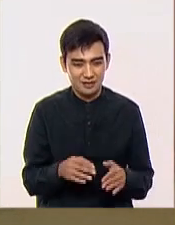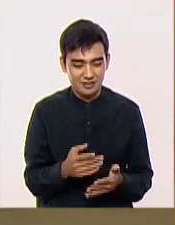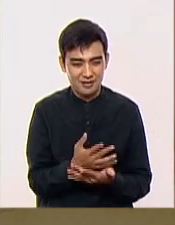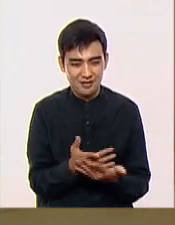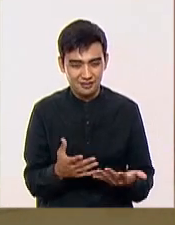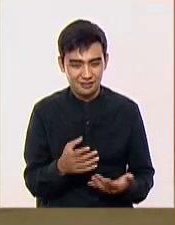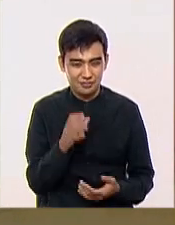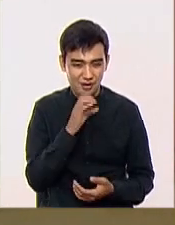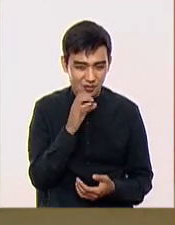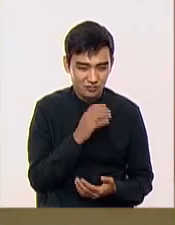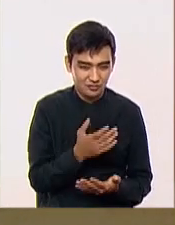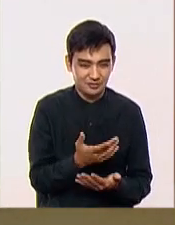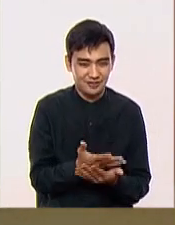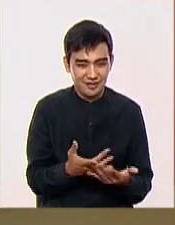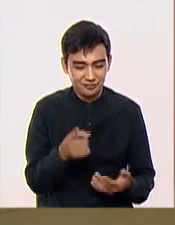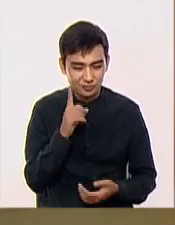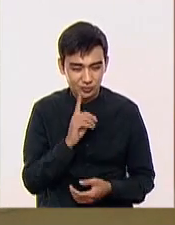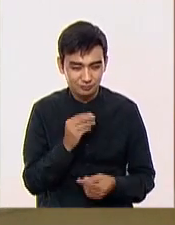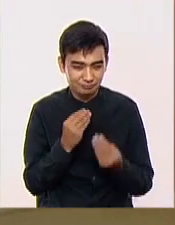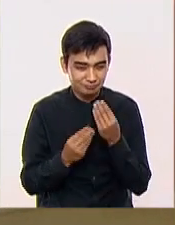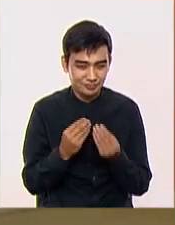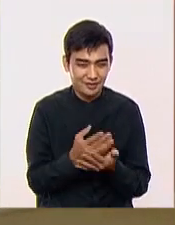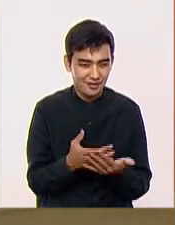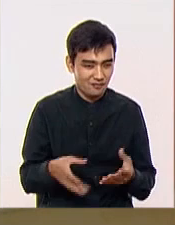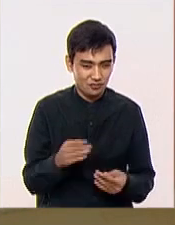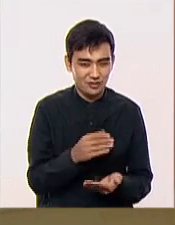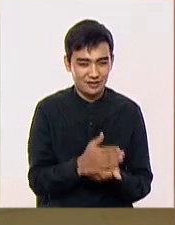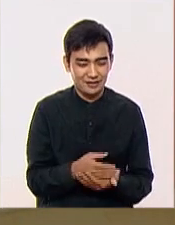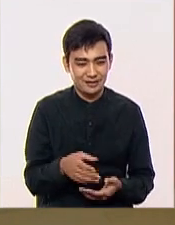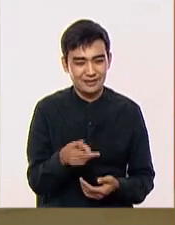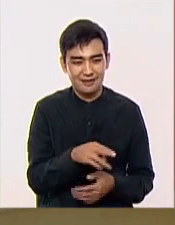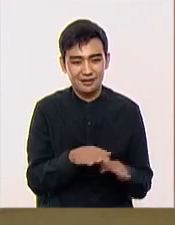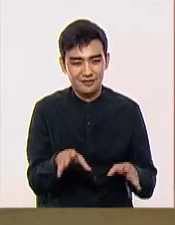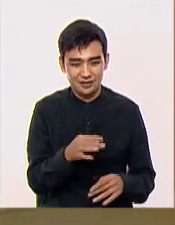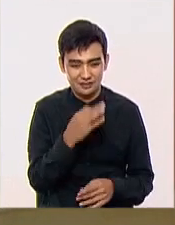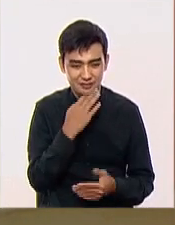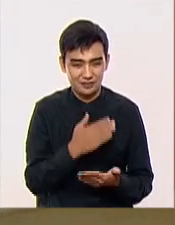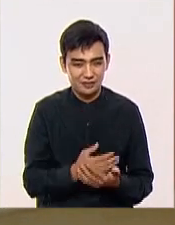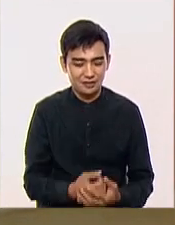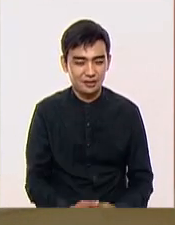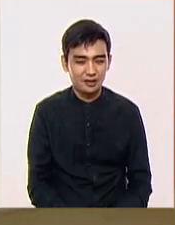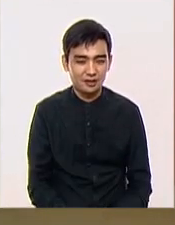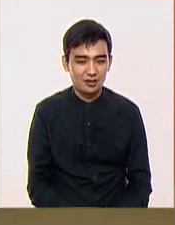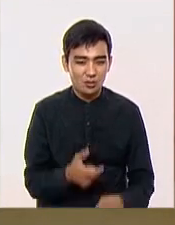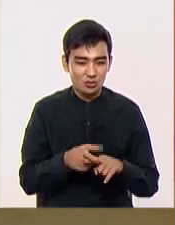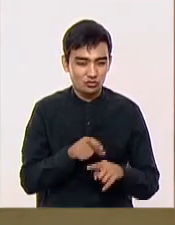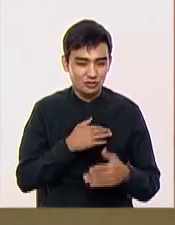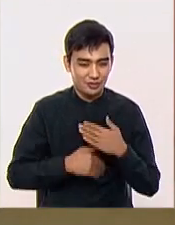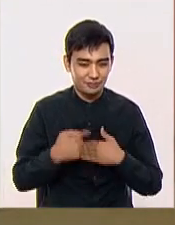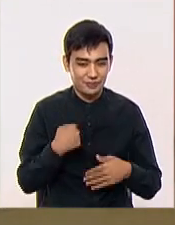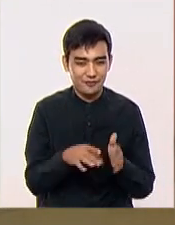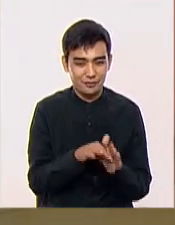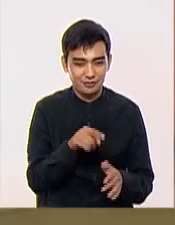неше түрлі мороженый, дәмді тағамдар, барлығы ұнап жатыр балаларға. Өте қуаныштымыз осы